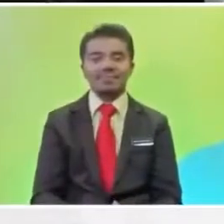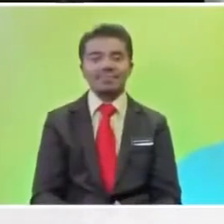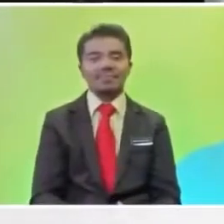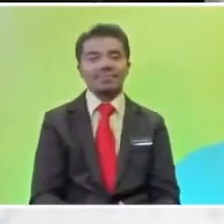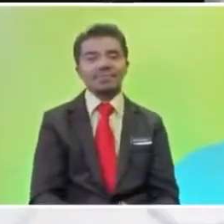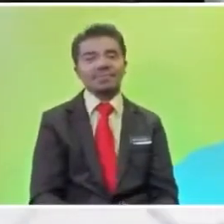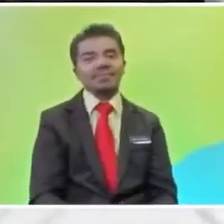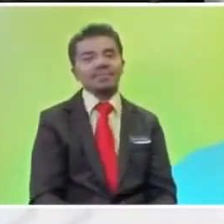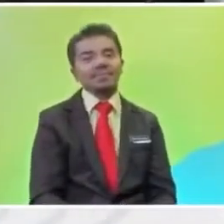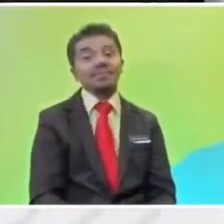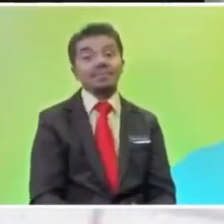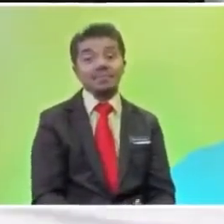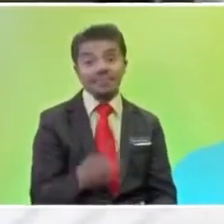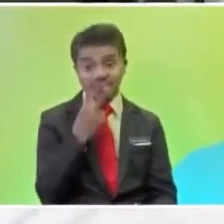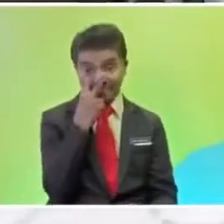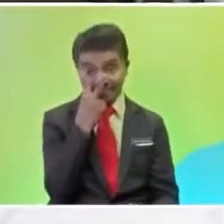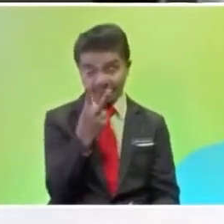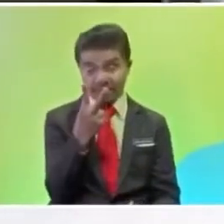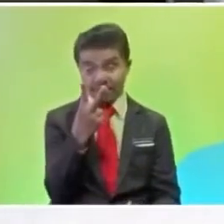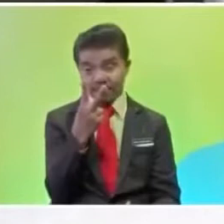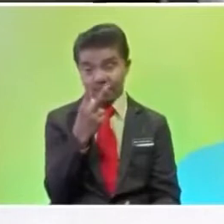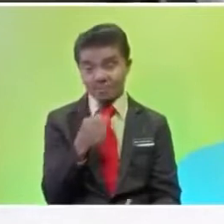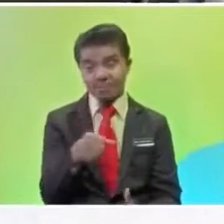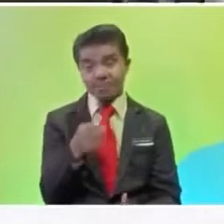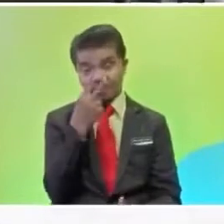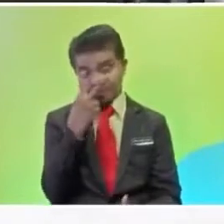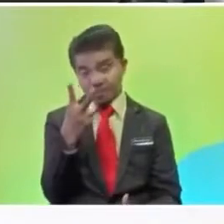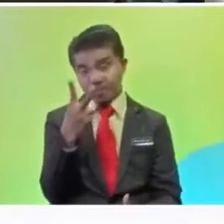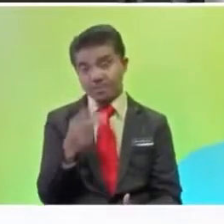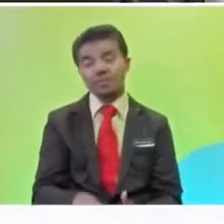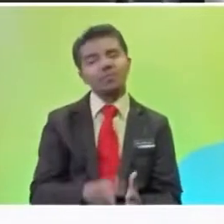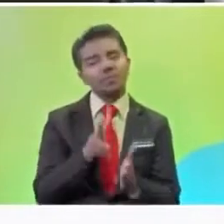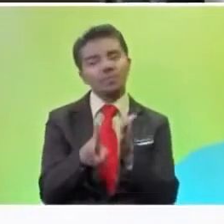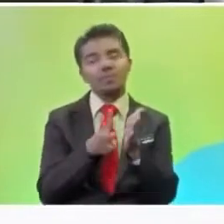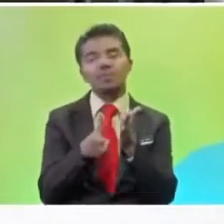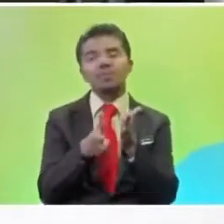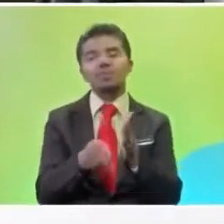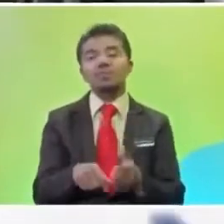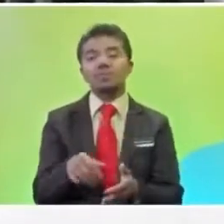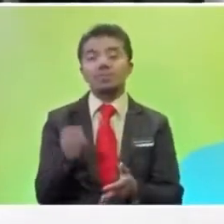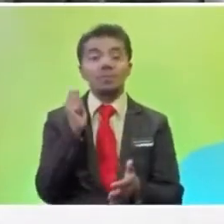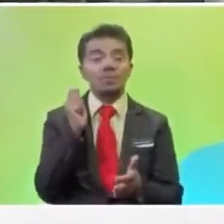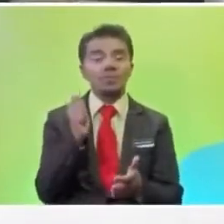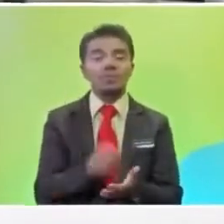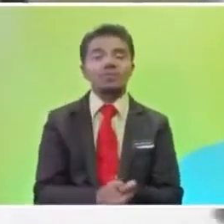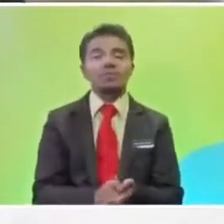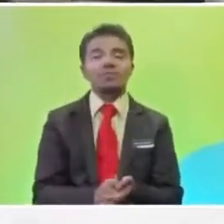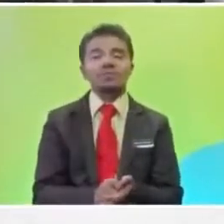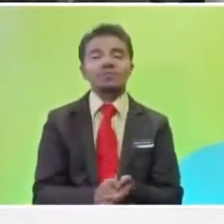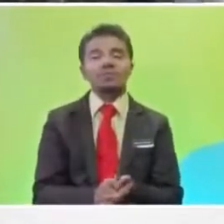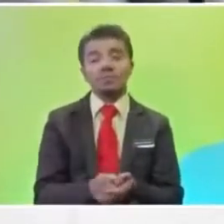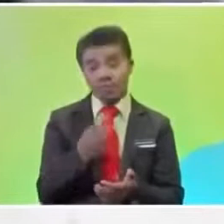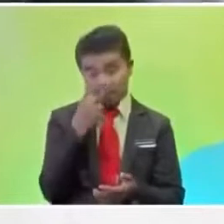dapat lihat nih oke video yang kita sedang sedekah ini mereka sudah melakukan Activity yang kita kenali sebagai galeri